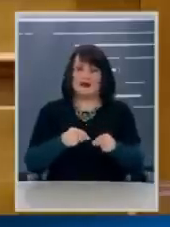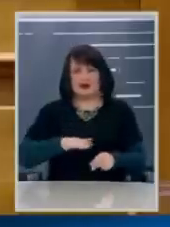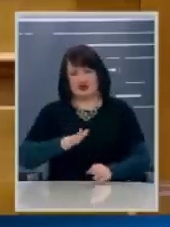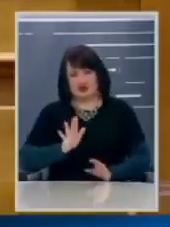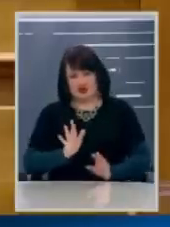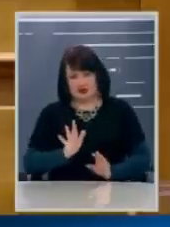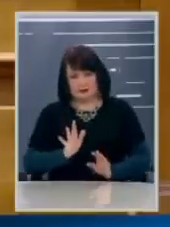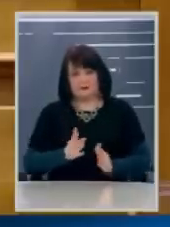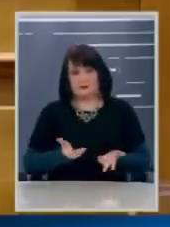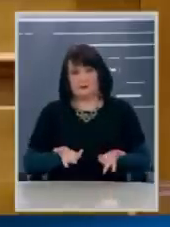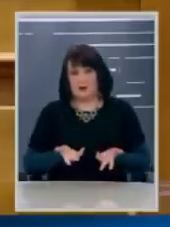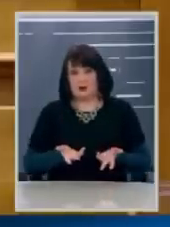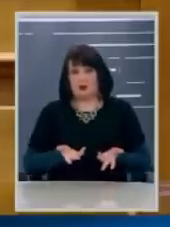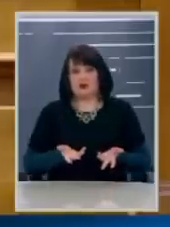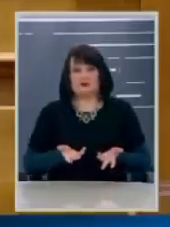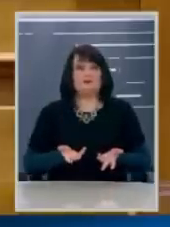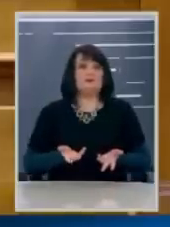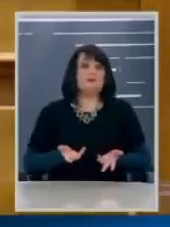Όμως,